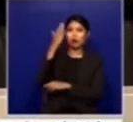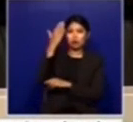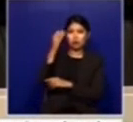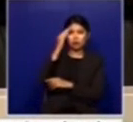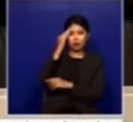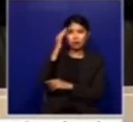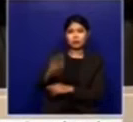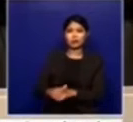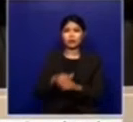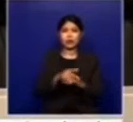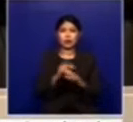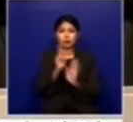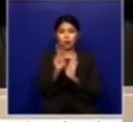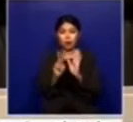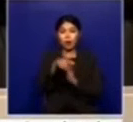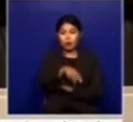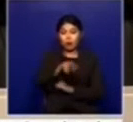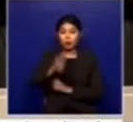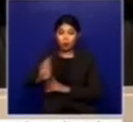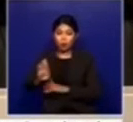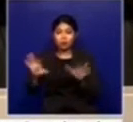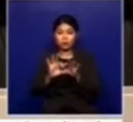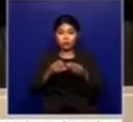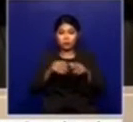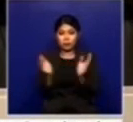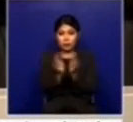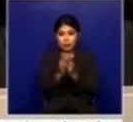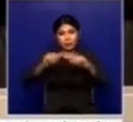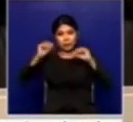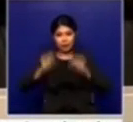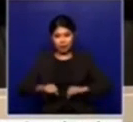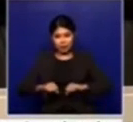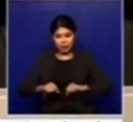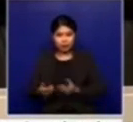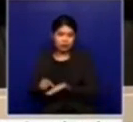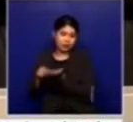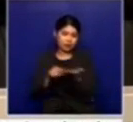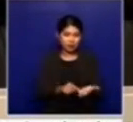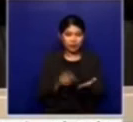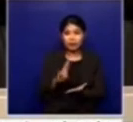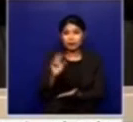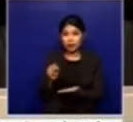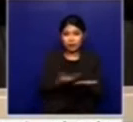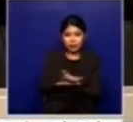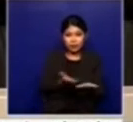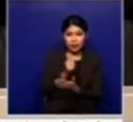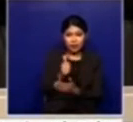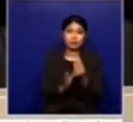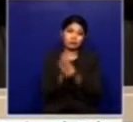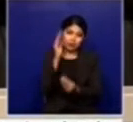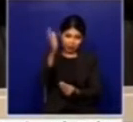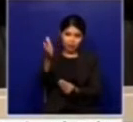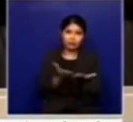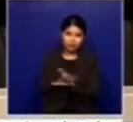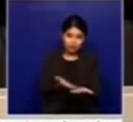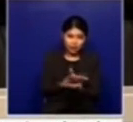ราชบัญญัติว่าด้วยการออกเสียงประชามติเข้าสู่การพิจารณาของสภาได้ในสัปดาห์หน้า